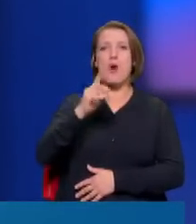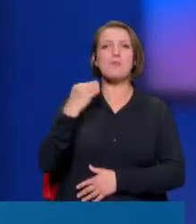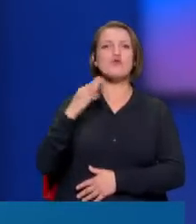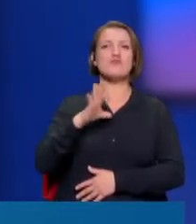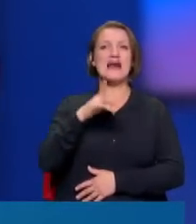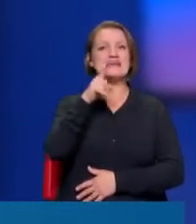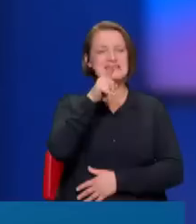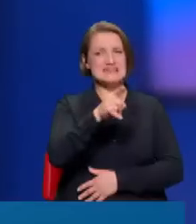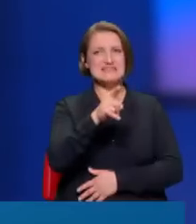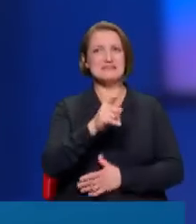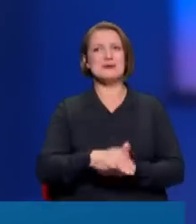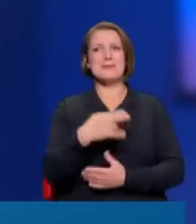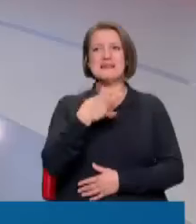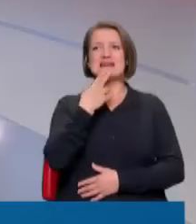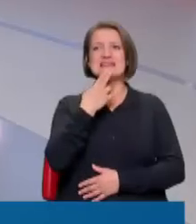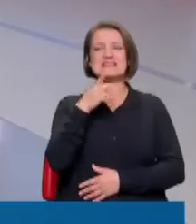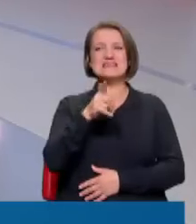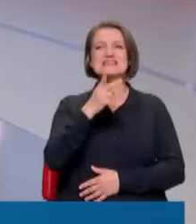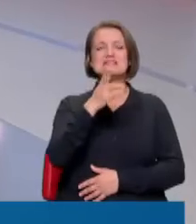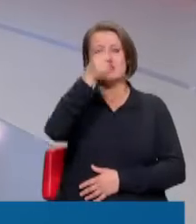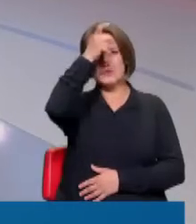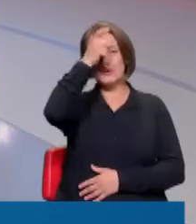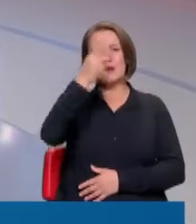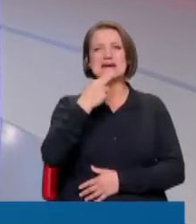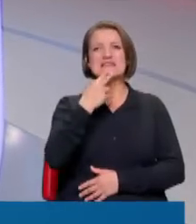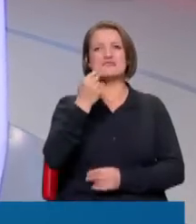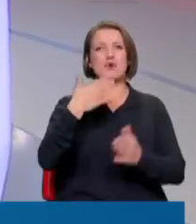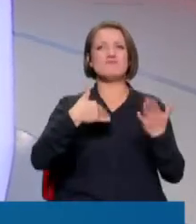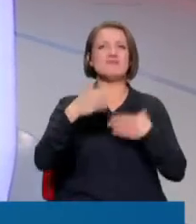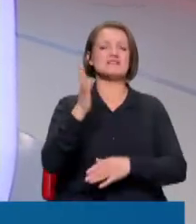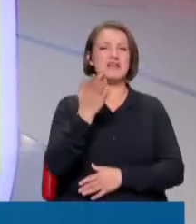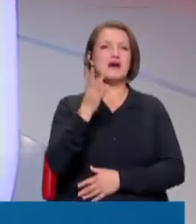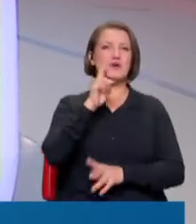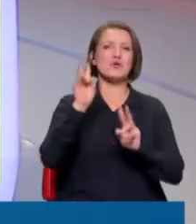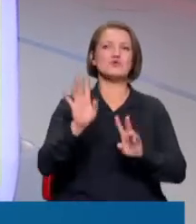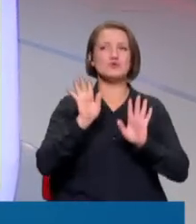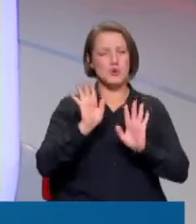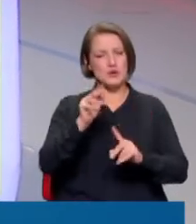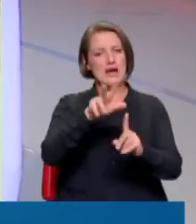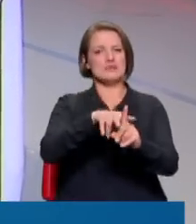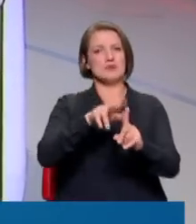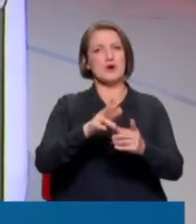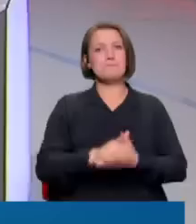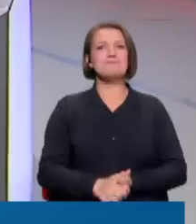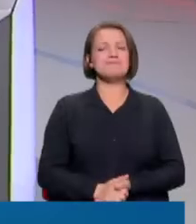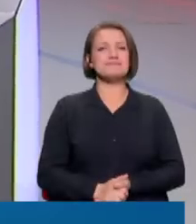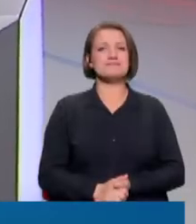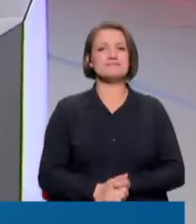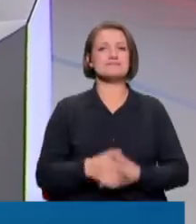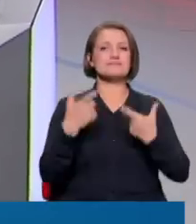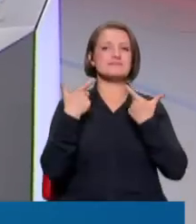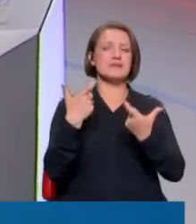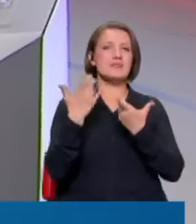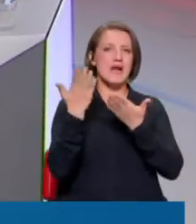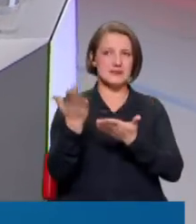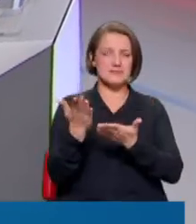var ama siz Tabii Türk ha Siz Türk kadını olarak belki çok daha fazla görüyorsunuz ona da katılıyorum Hatay